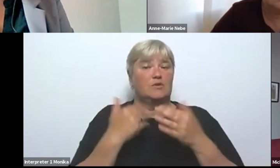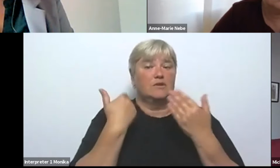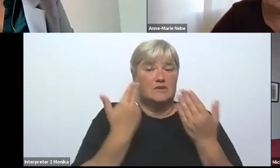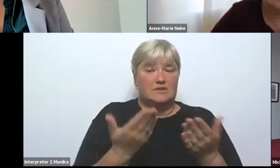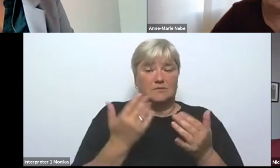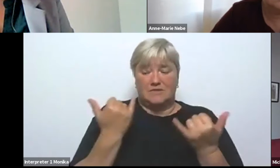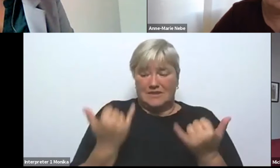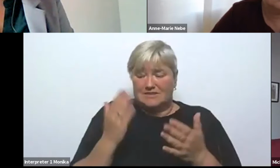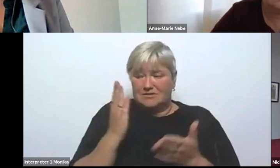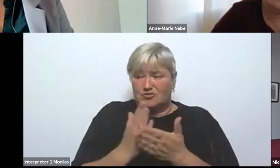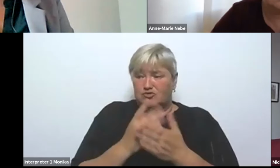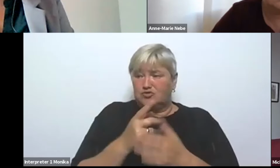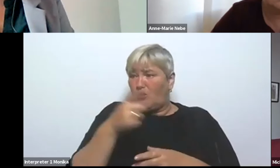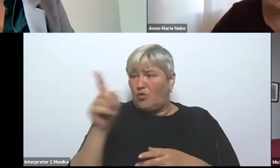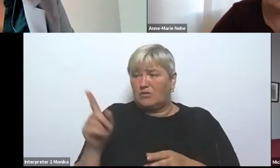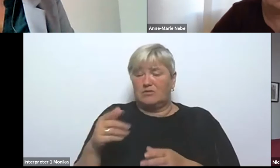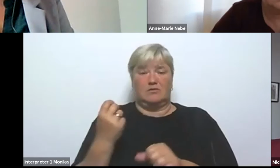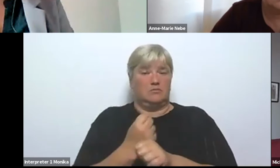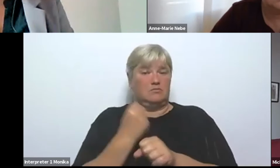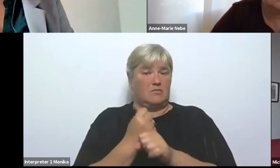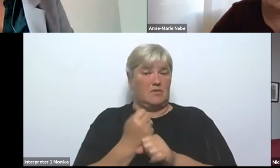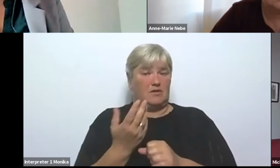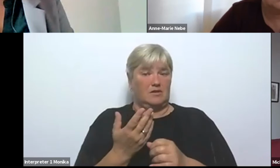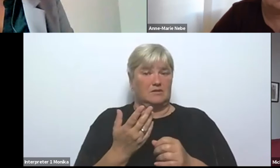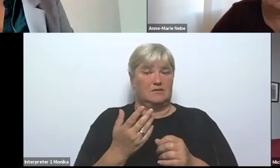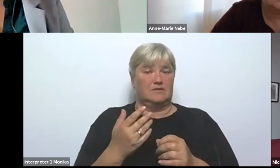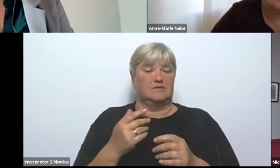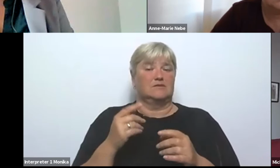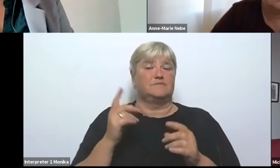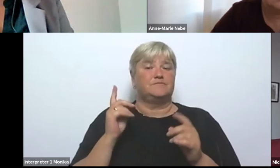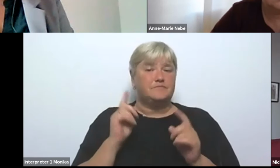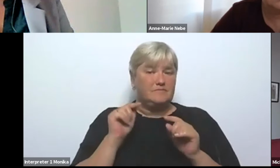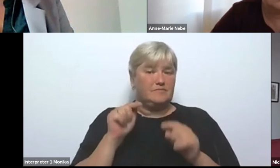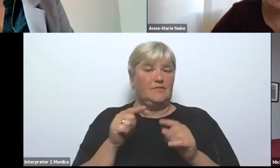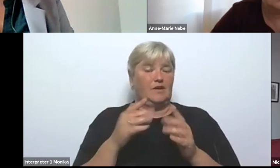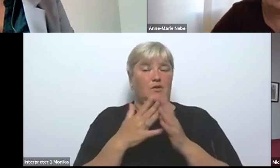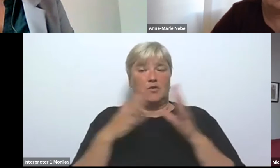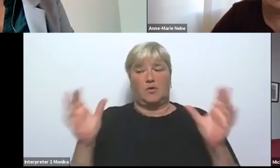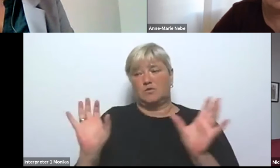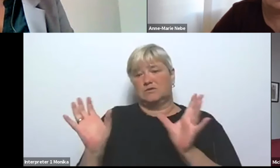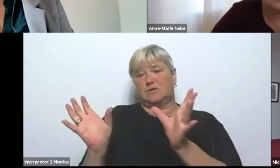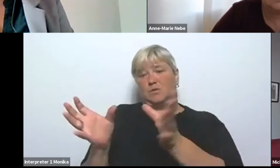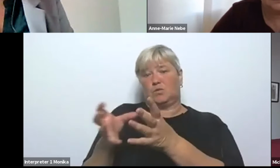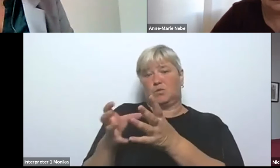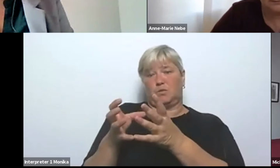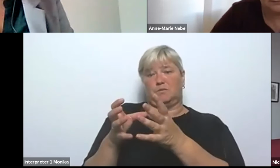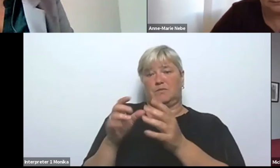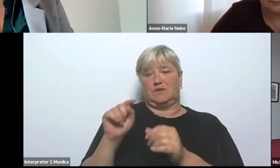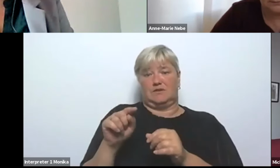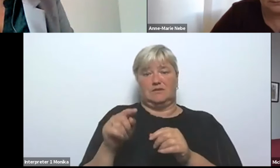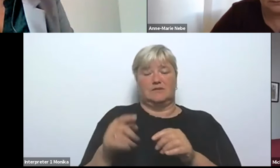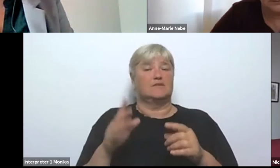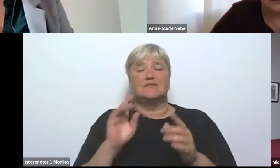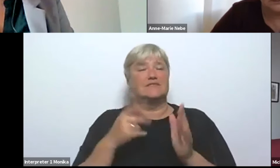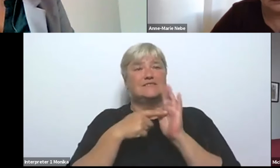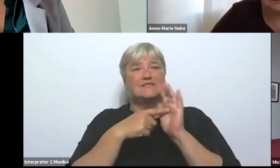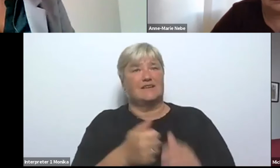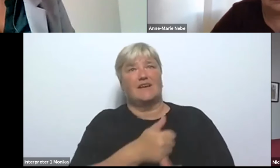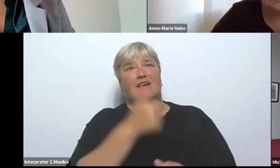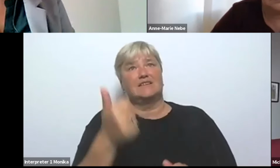jetzt schon machen, die es auch weitermachen wollen und nicht Leute, die jetzt nur heranführen müssen. Ich glaube, das ist halt eine Riesengruppe. Das zeigt sich nicht gleich, nicht in 1, 2, 3